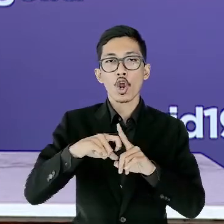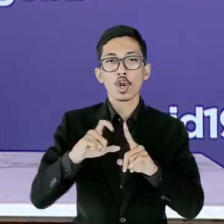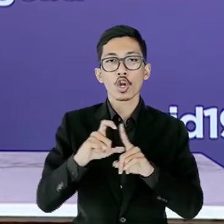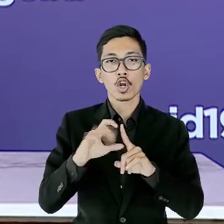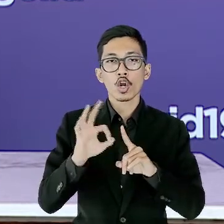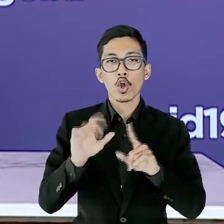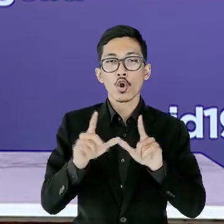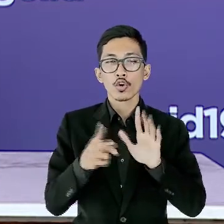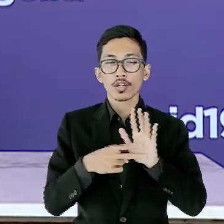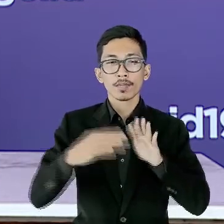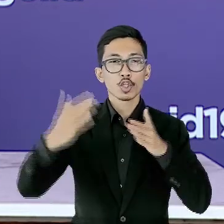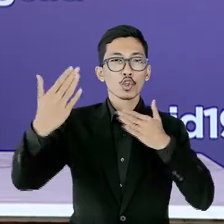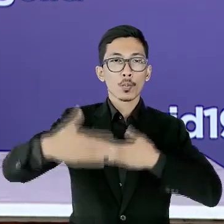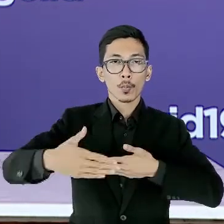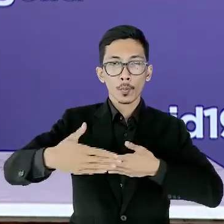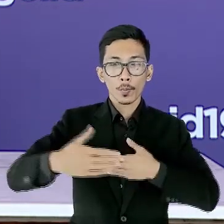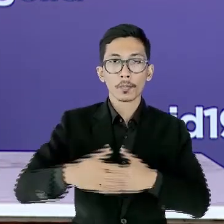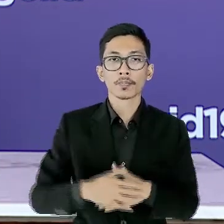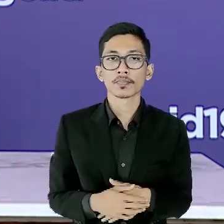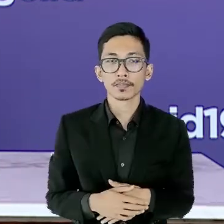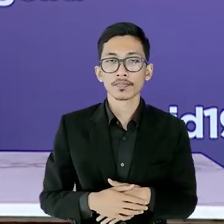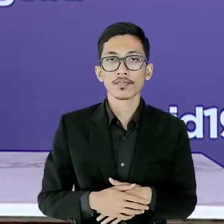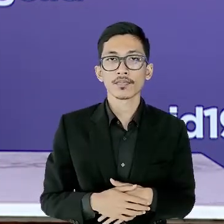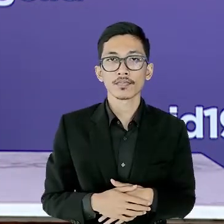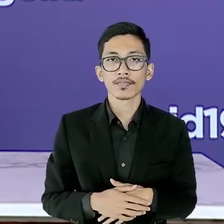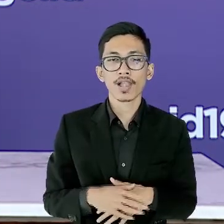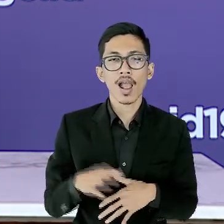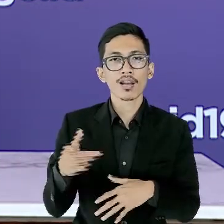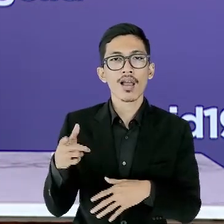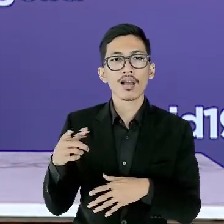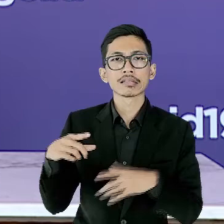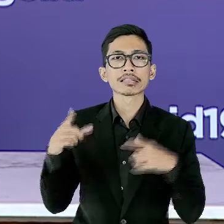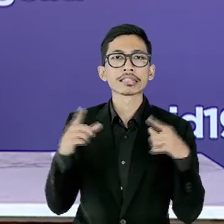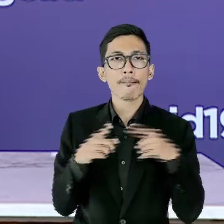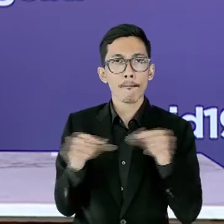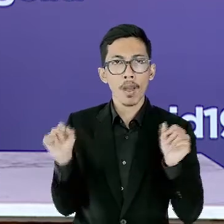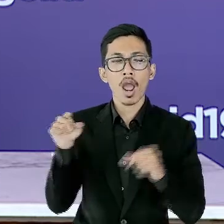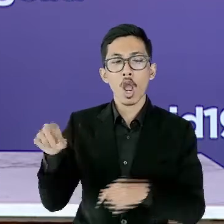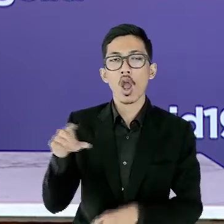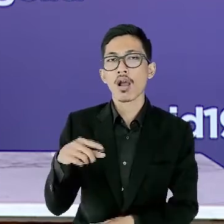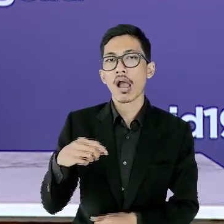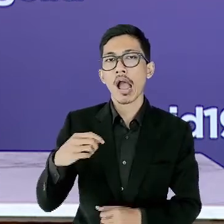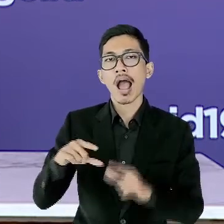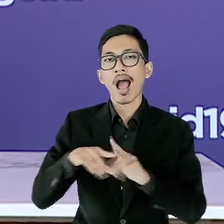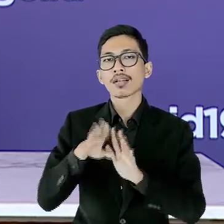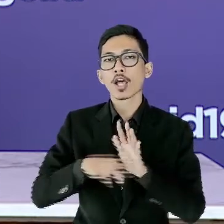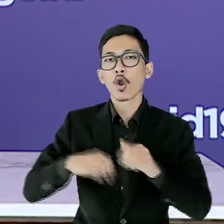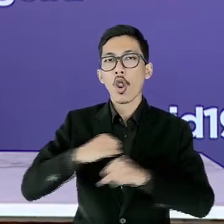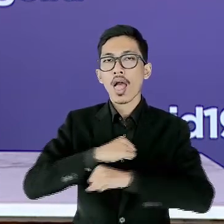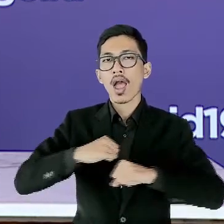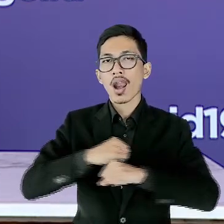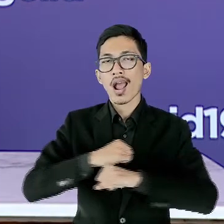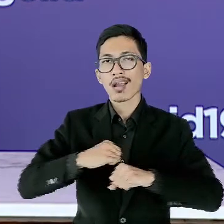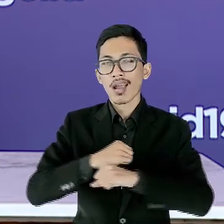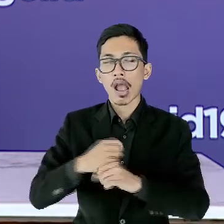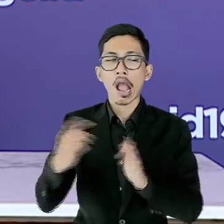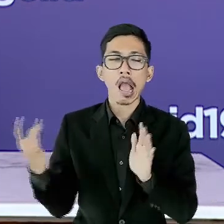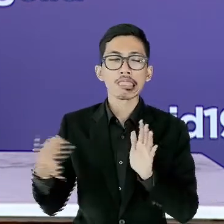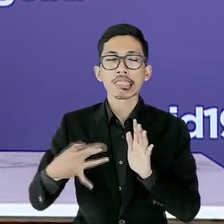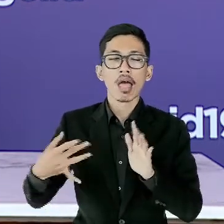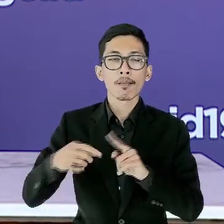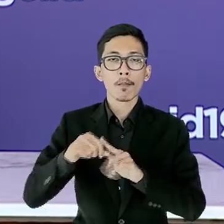lonjakan kasus ketiga pasca pelaksanaan Olympic Games. Meskipun pelaksanaan ajang olahraga tersebut sangat ketat